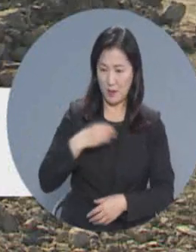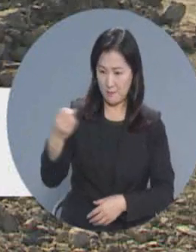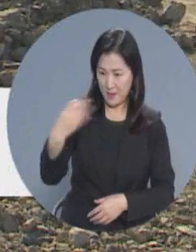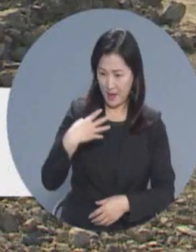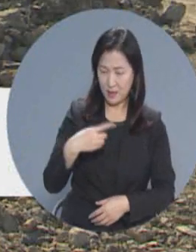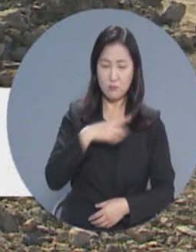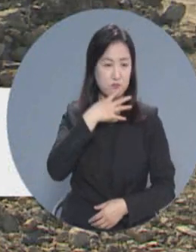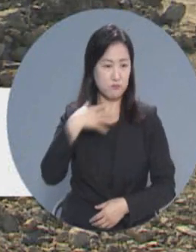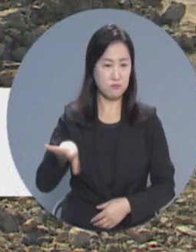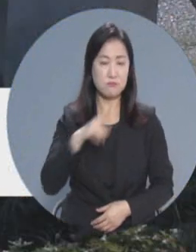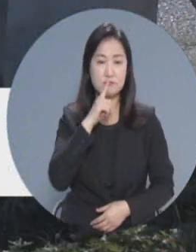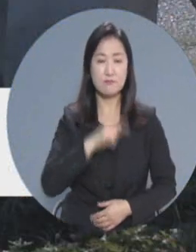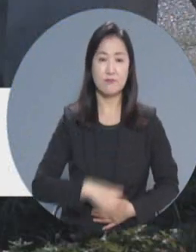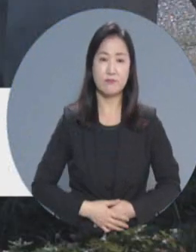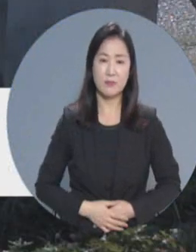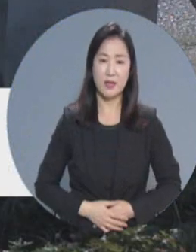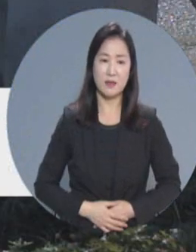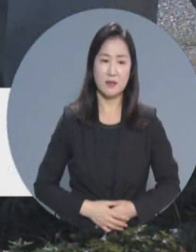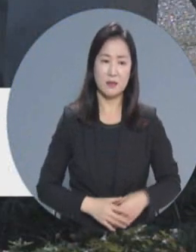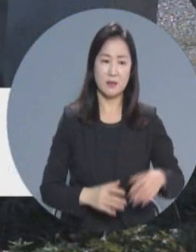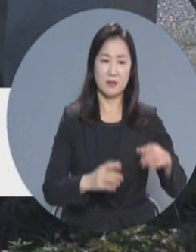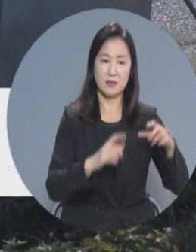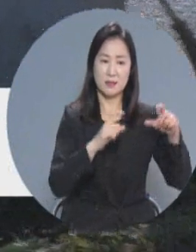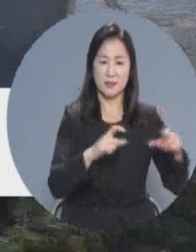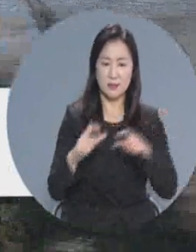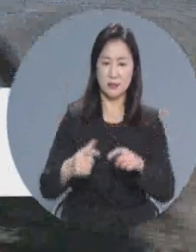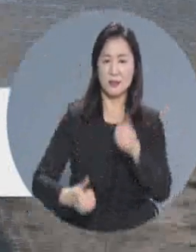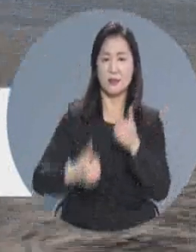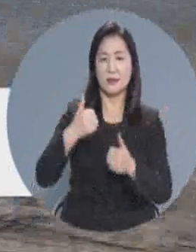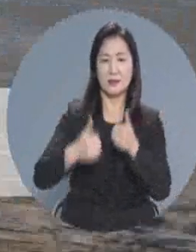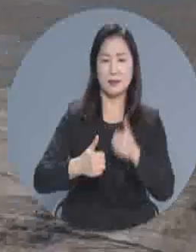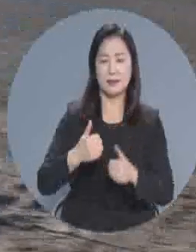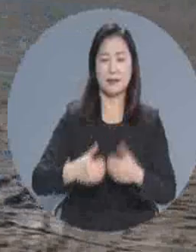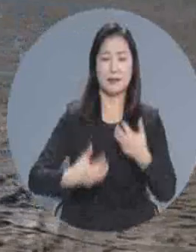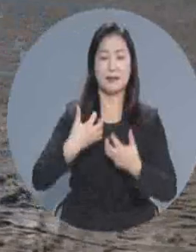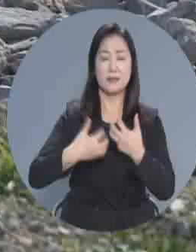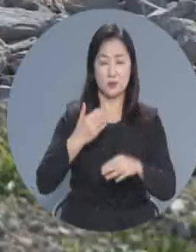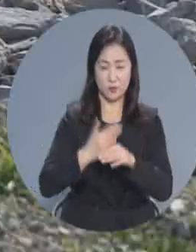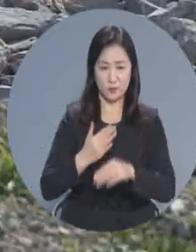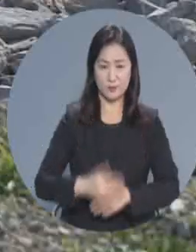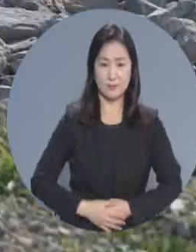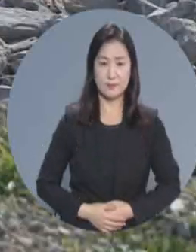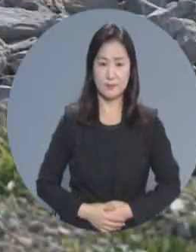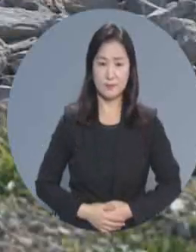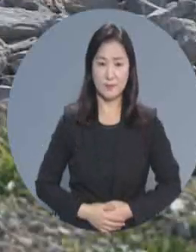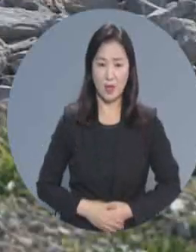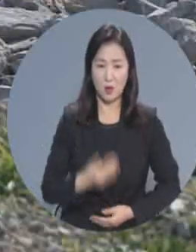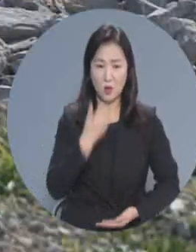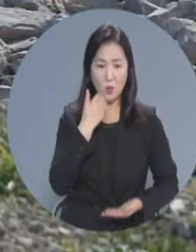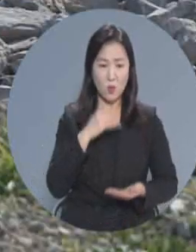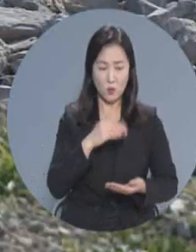부인했습니다. 시군 간의 진실 공방으로까지 번지고 있습니다. 공짜 돌